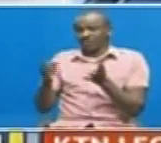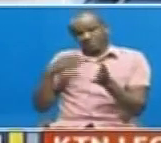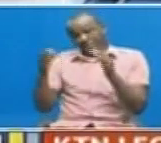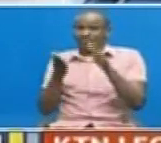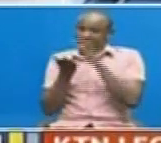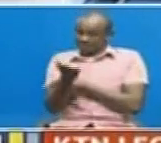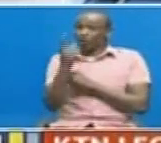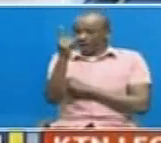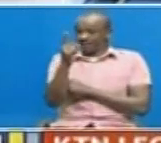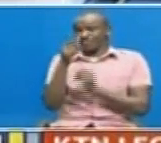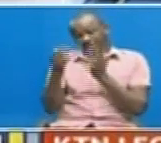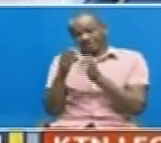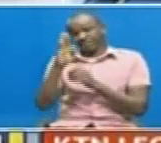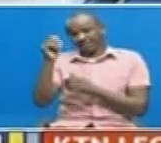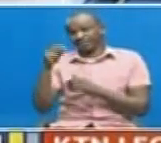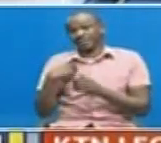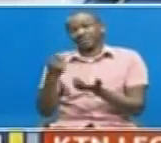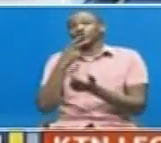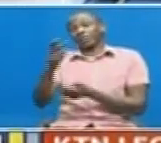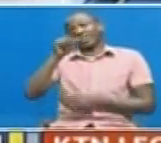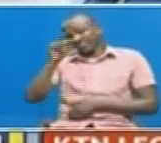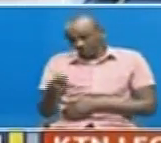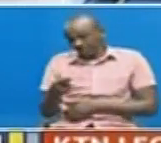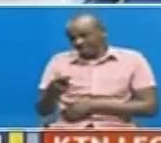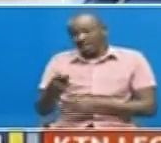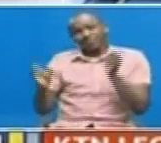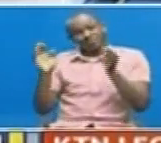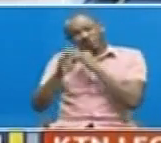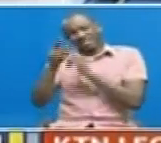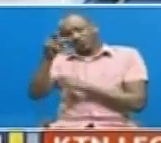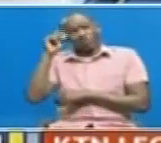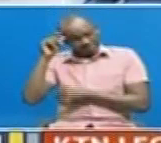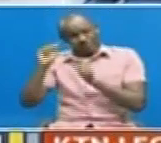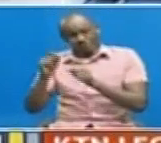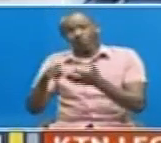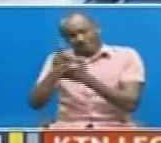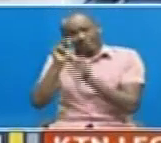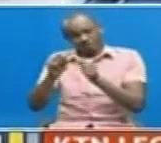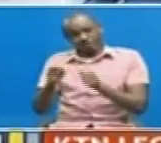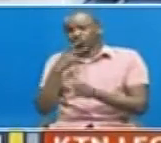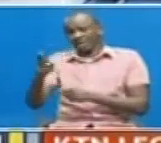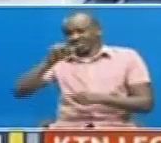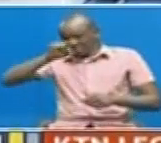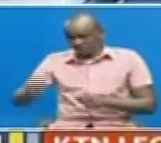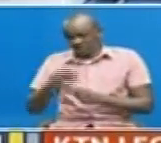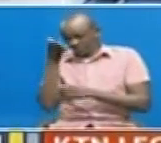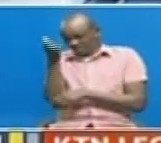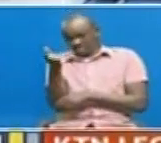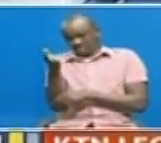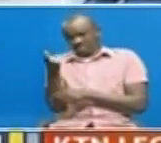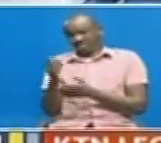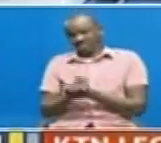mfano kuunda video moja Bahati ni kama 200,000 na. Ndiyo. Mombasa wasanii wamefika kiwango hicho. cha kutoa laki mbili kwa video ama kurekodi